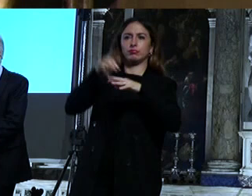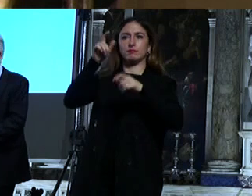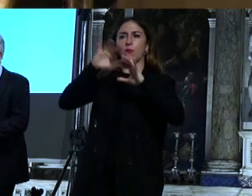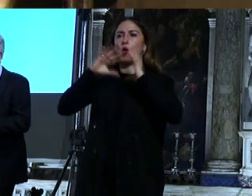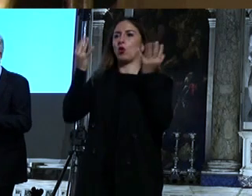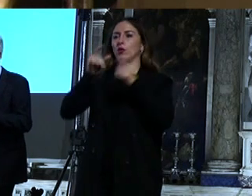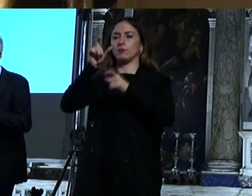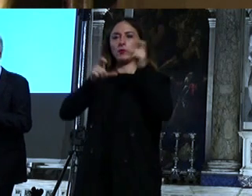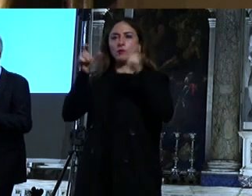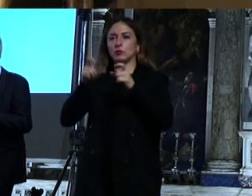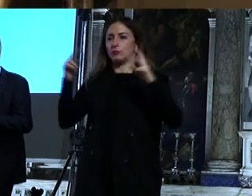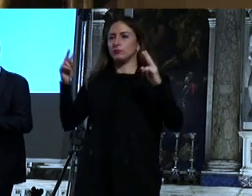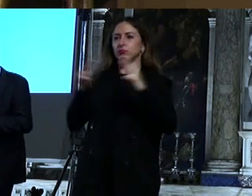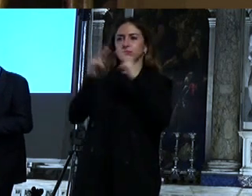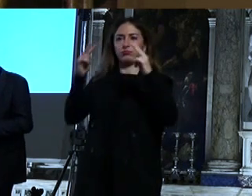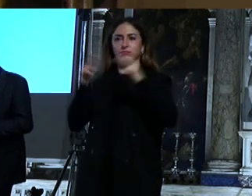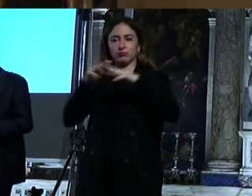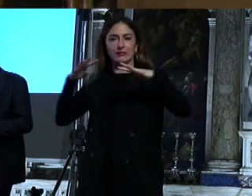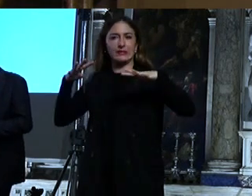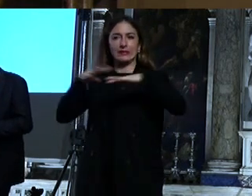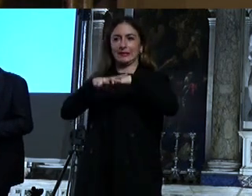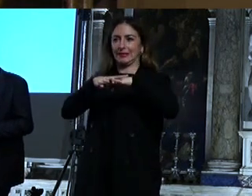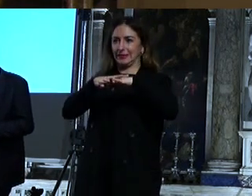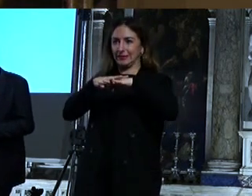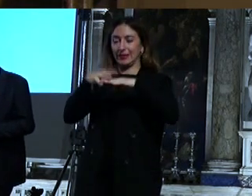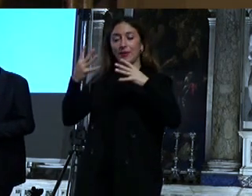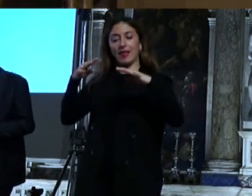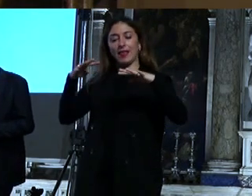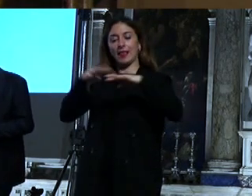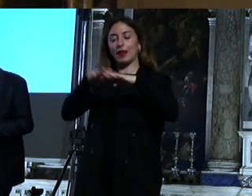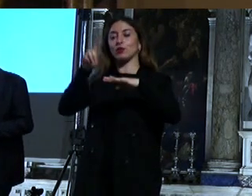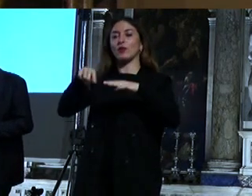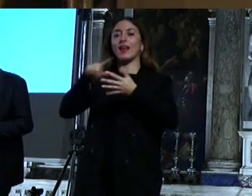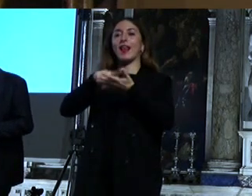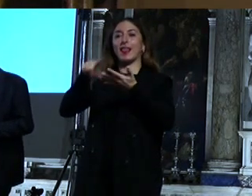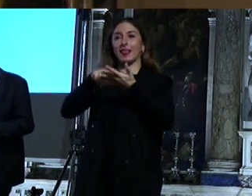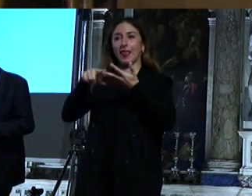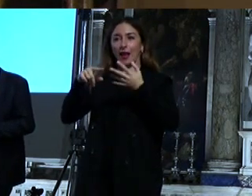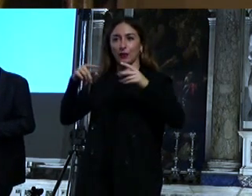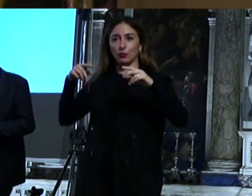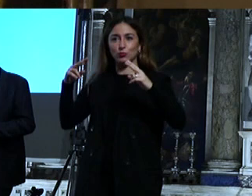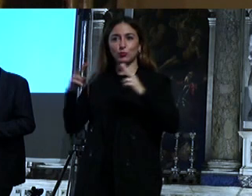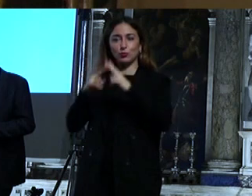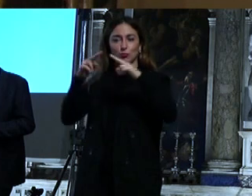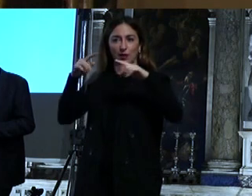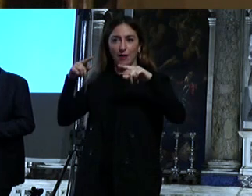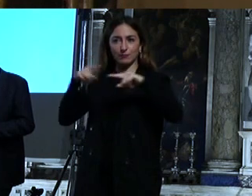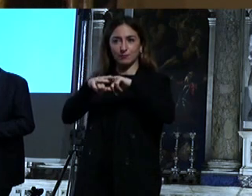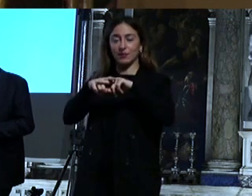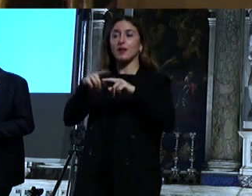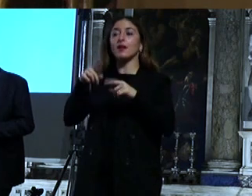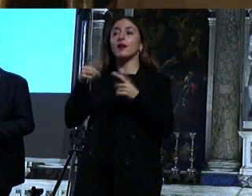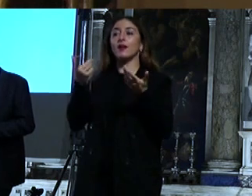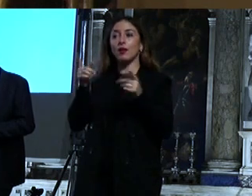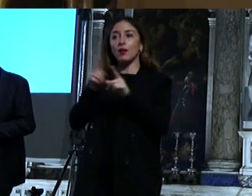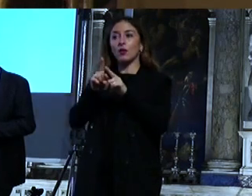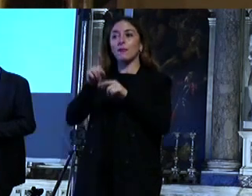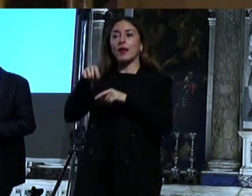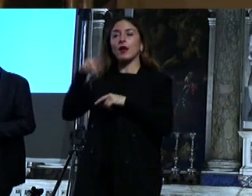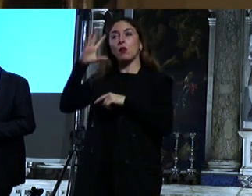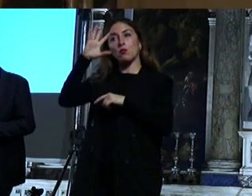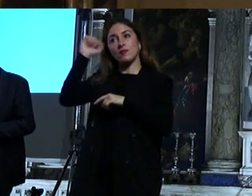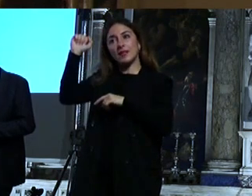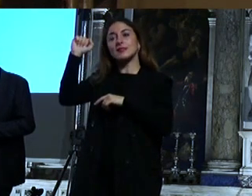tutto il mondo e quindi un incrocio delle letterature, come è stata la vocazione della nostra